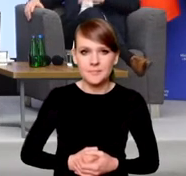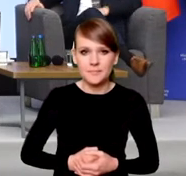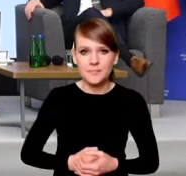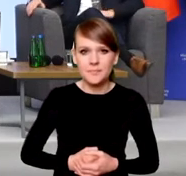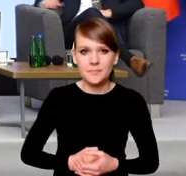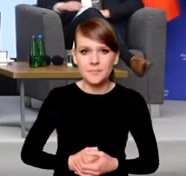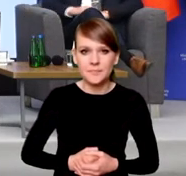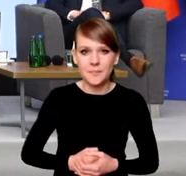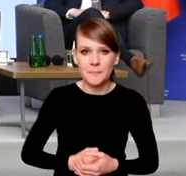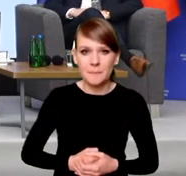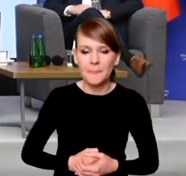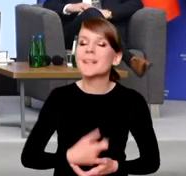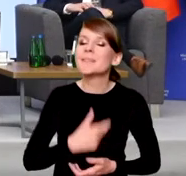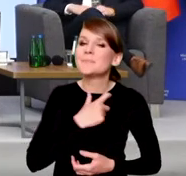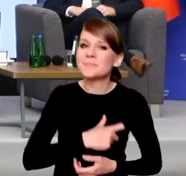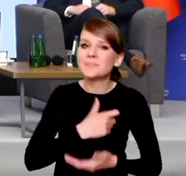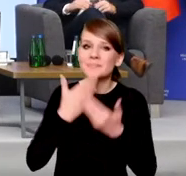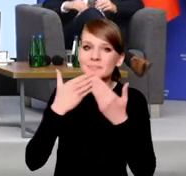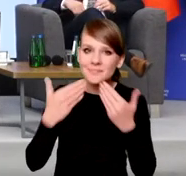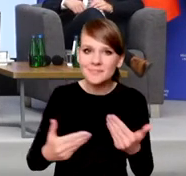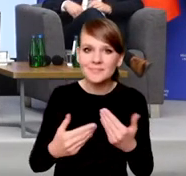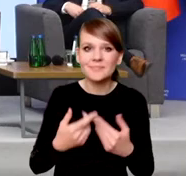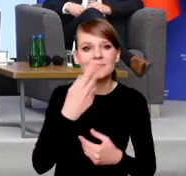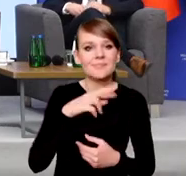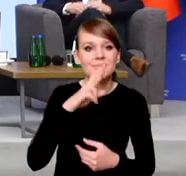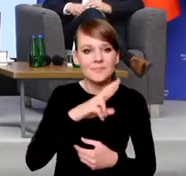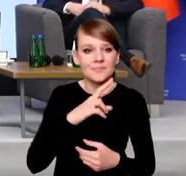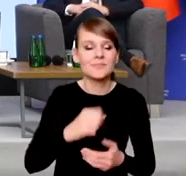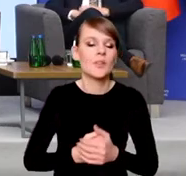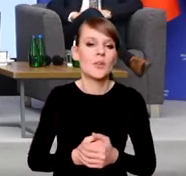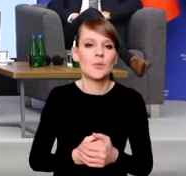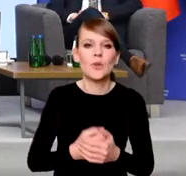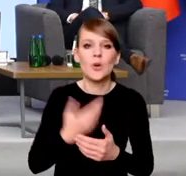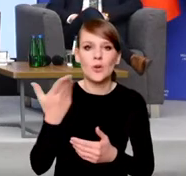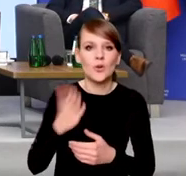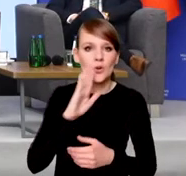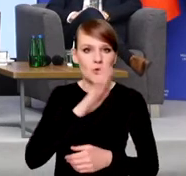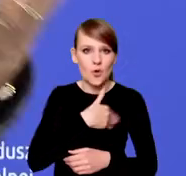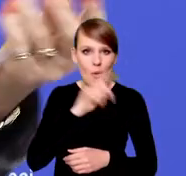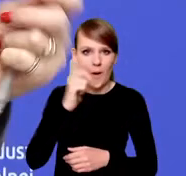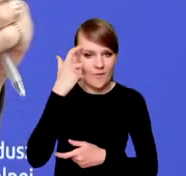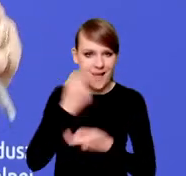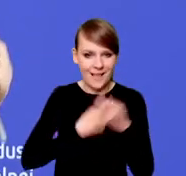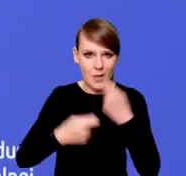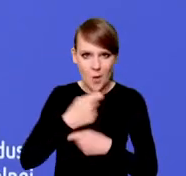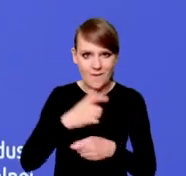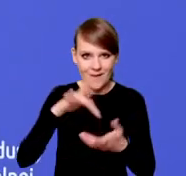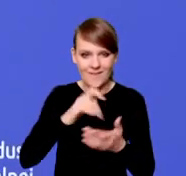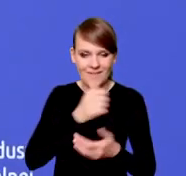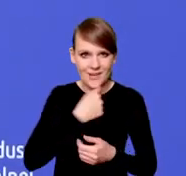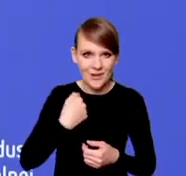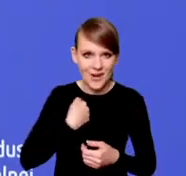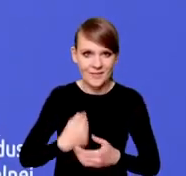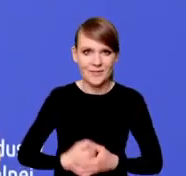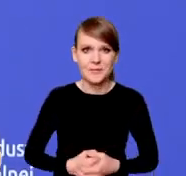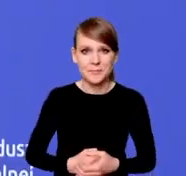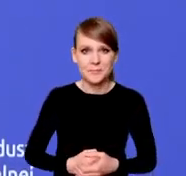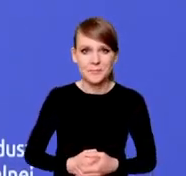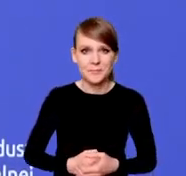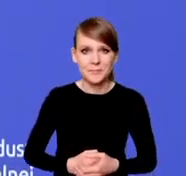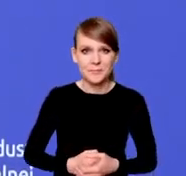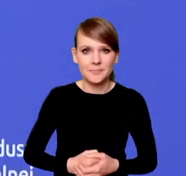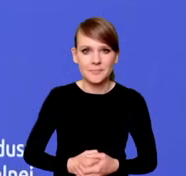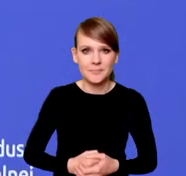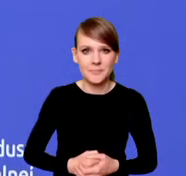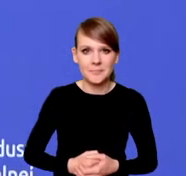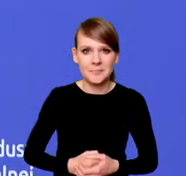Bardzo serdecznie dziękujemy. Pani dr Agata Lulewicz-Sas, Szkoła Główna Handlowa w Warszawie. Właściwie w typowych